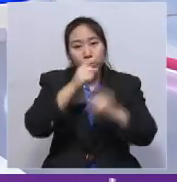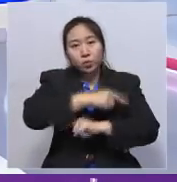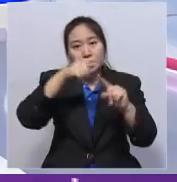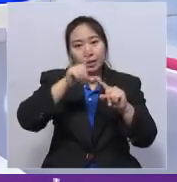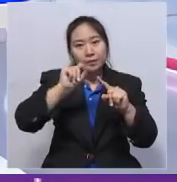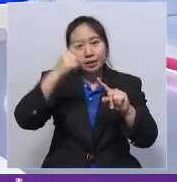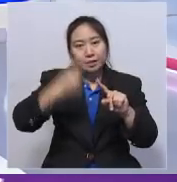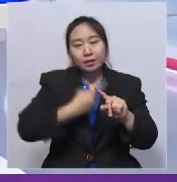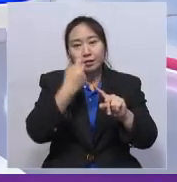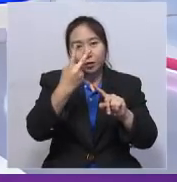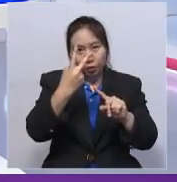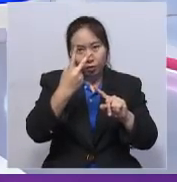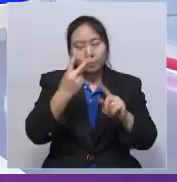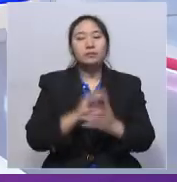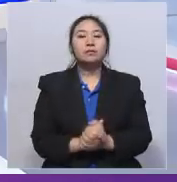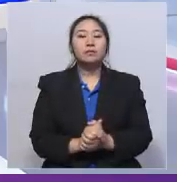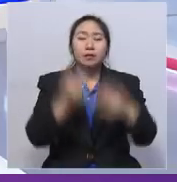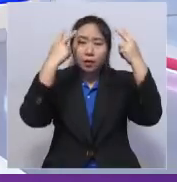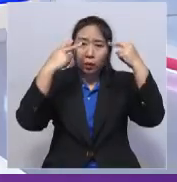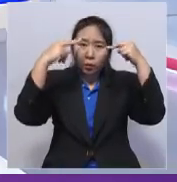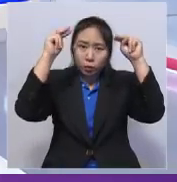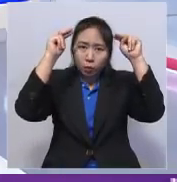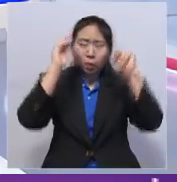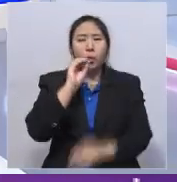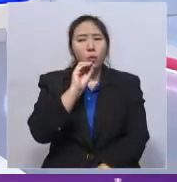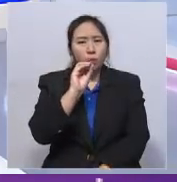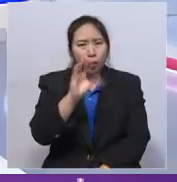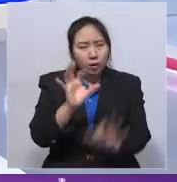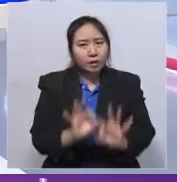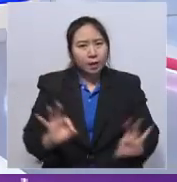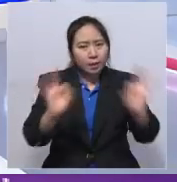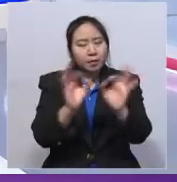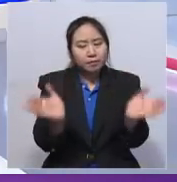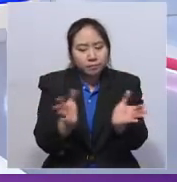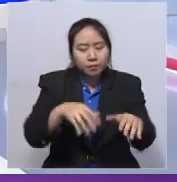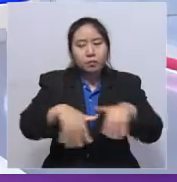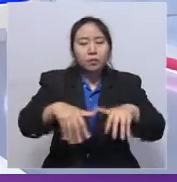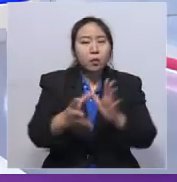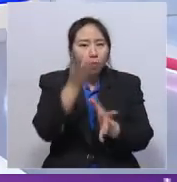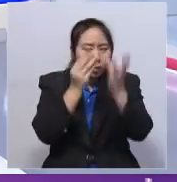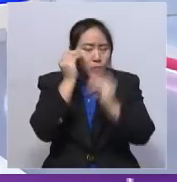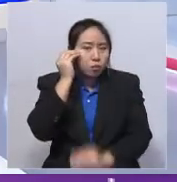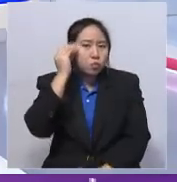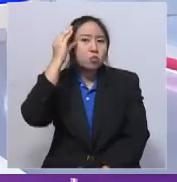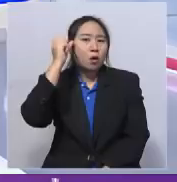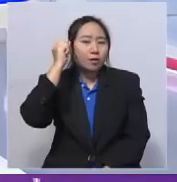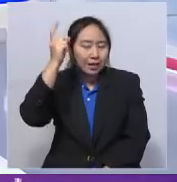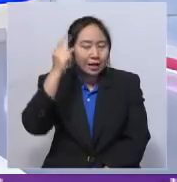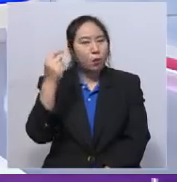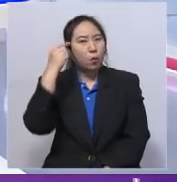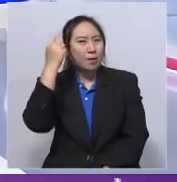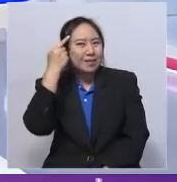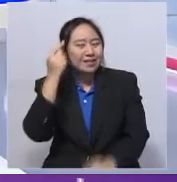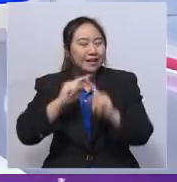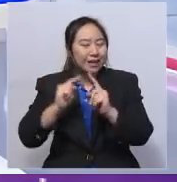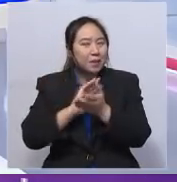ที่21กุมภาพันธ์นี้นะคะโดยนายกรัฐมนตรีก็ย้ำเรื่องของการสร้างความรู้ความเข้าใจและปรับกระบวนการทางความคิด